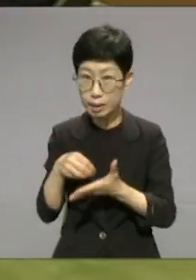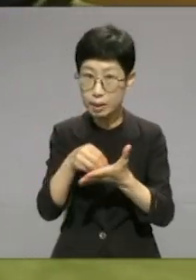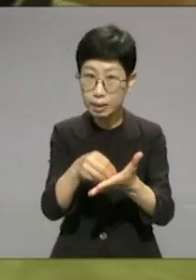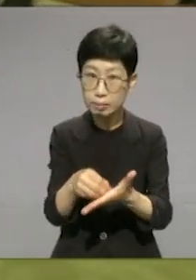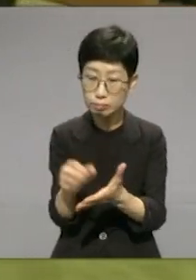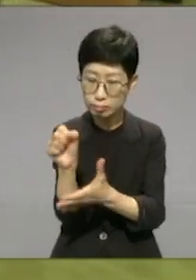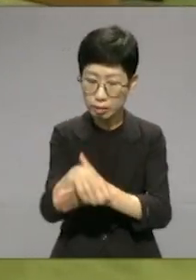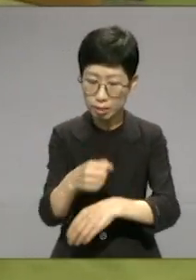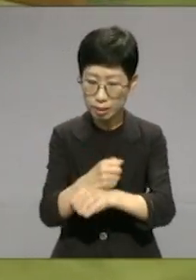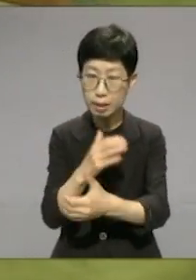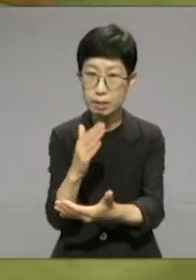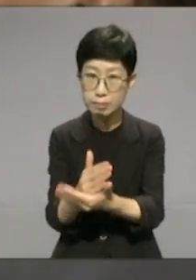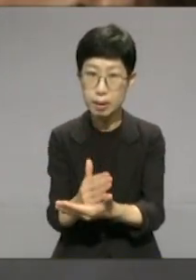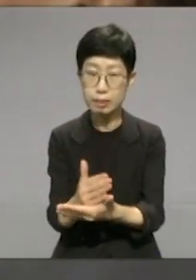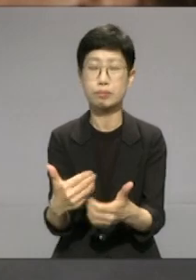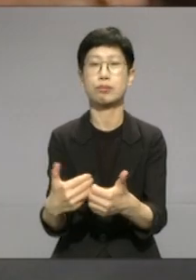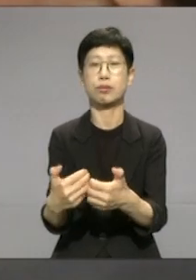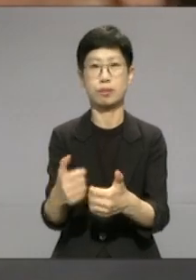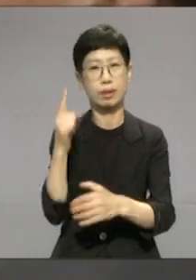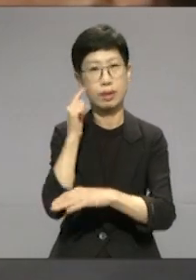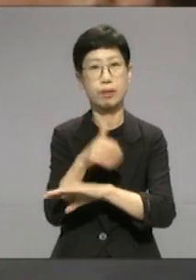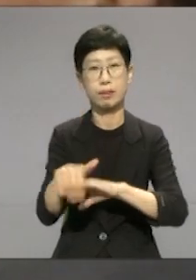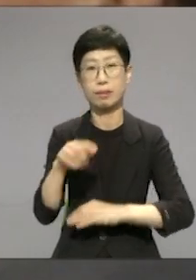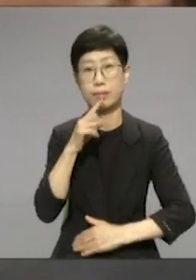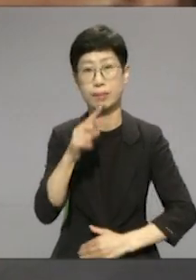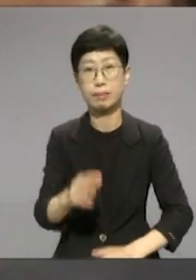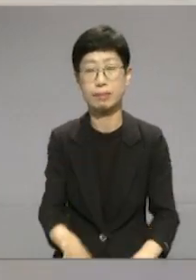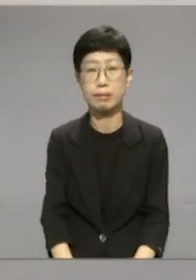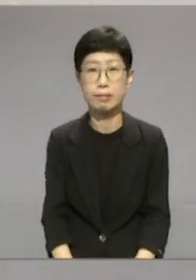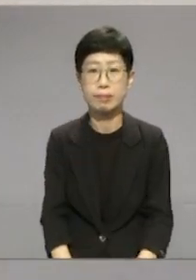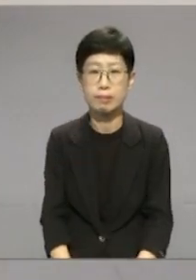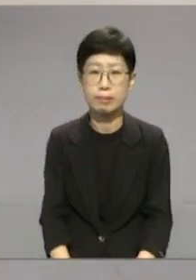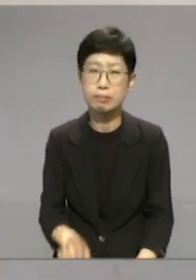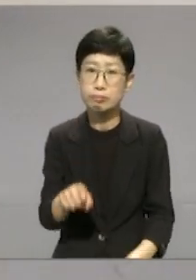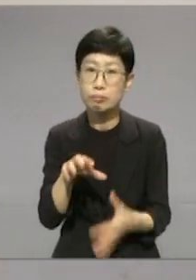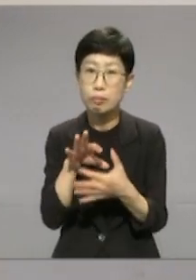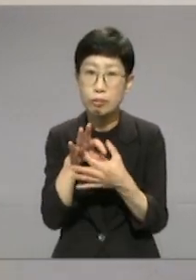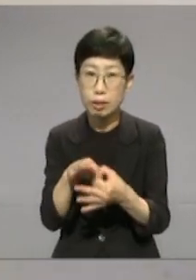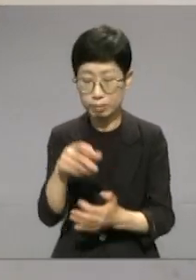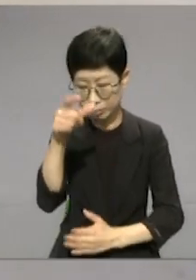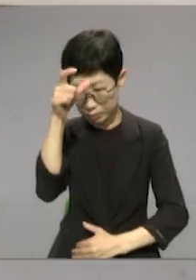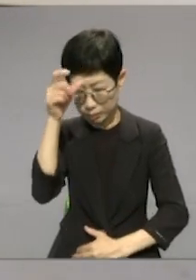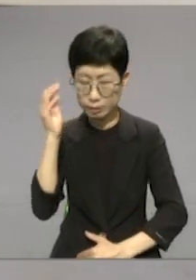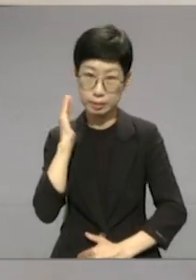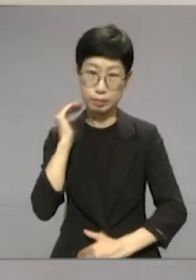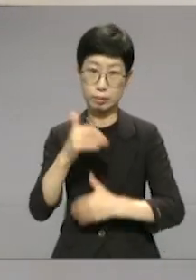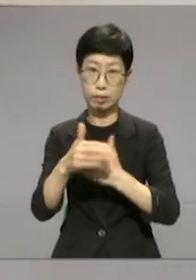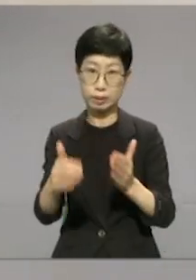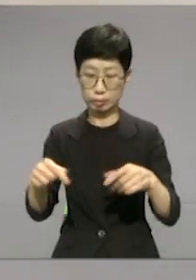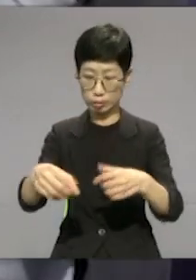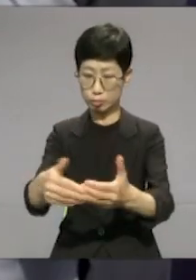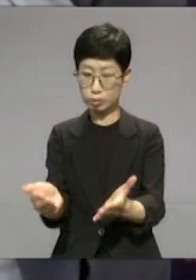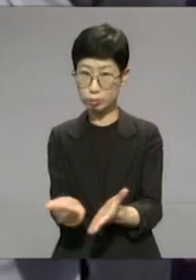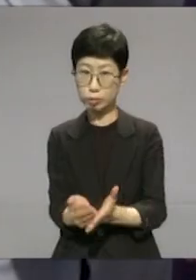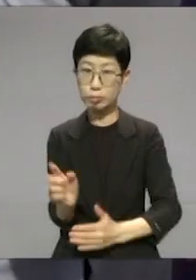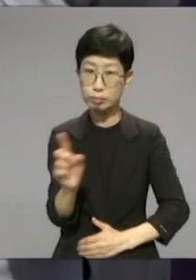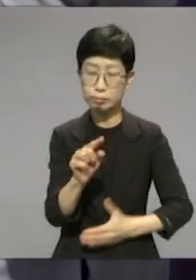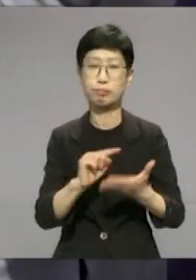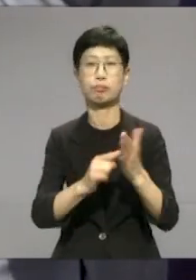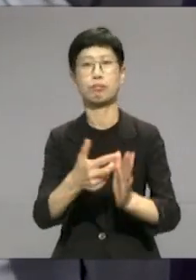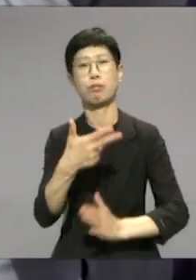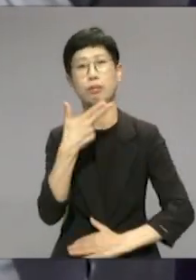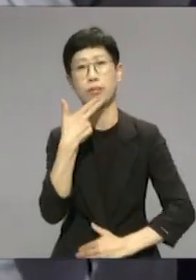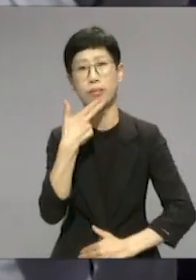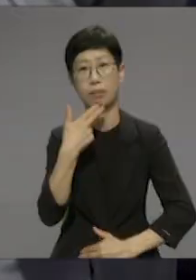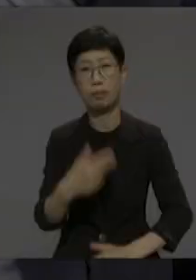허용 여부가 입 논의될 것으로 보인다고 전했습니다 이와 관련해 트리키의 대통령실과 외모는 어떤 급도 하지